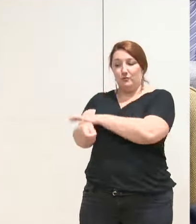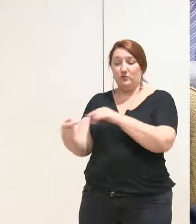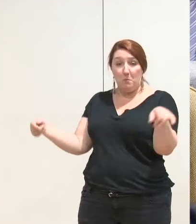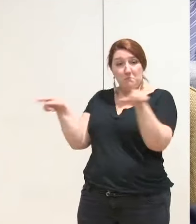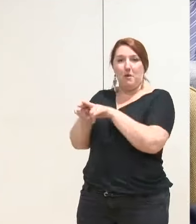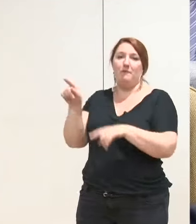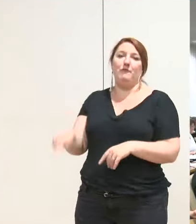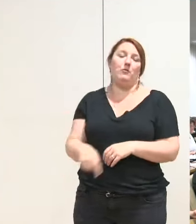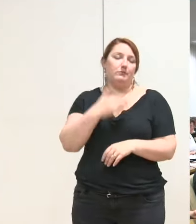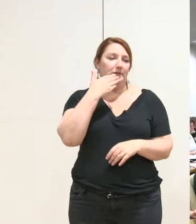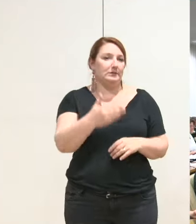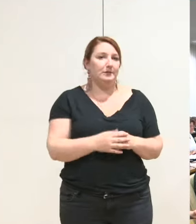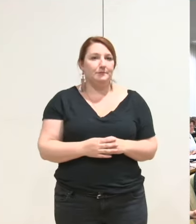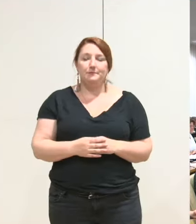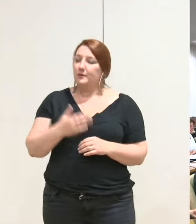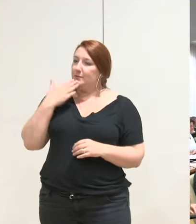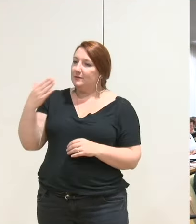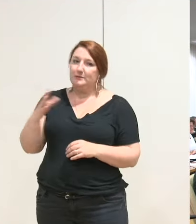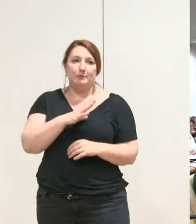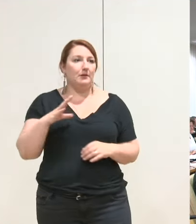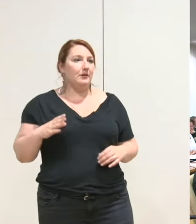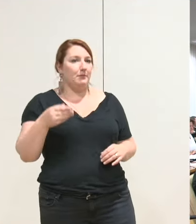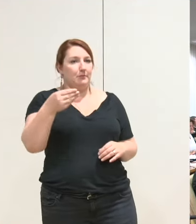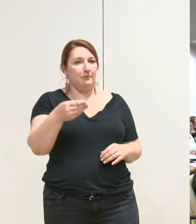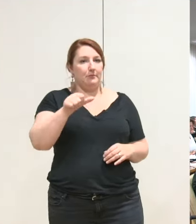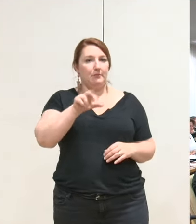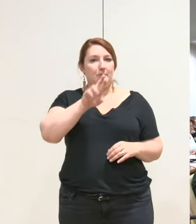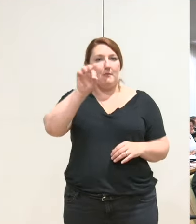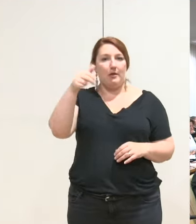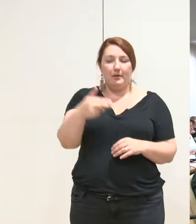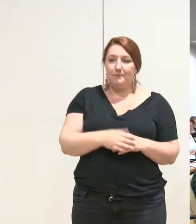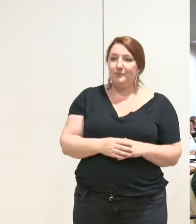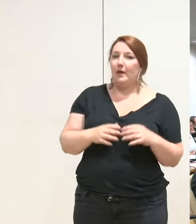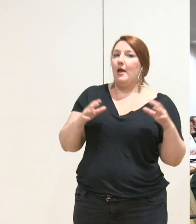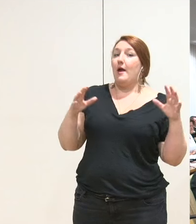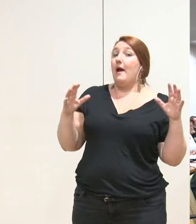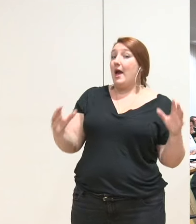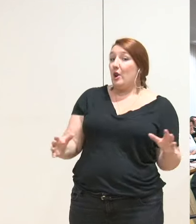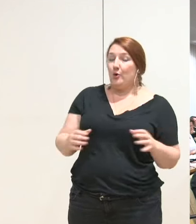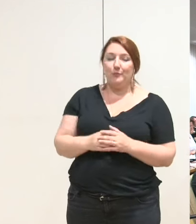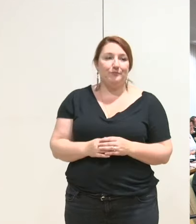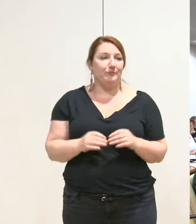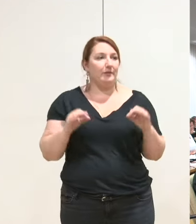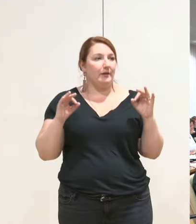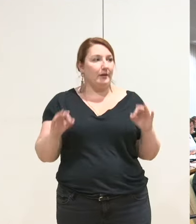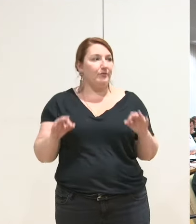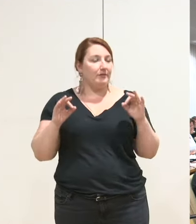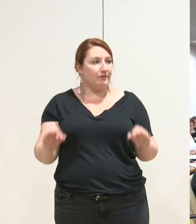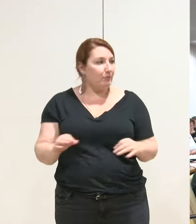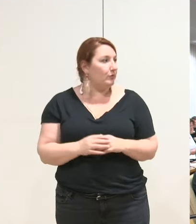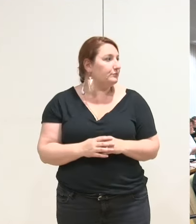vous remercie merci madame Martin alors effectivement il faut